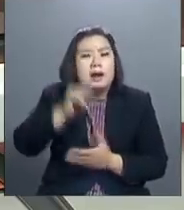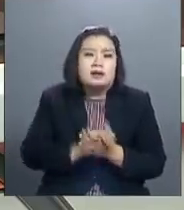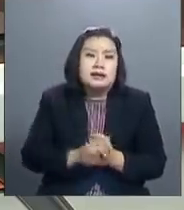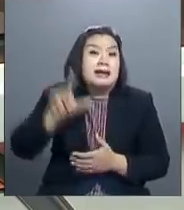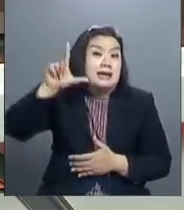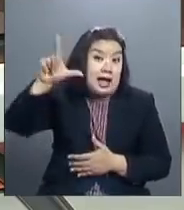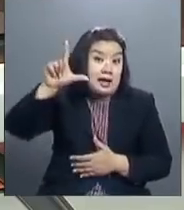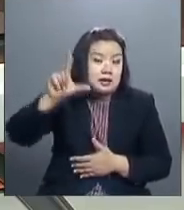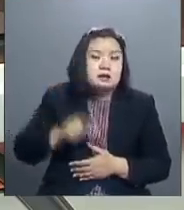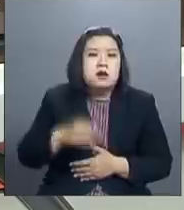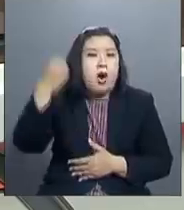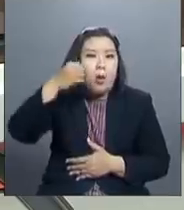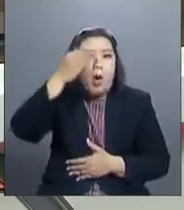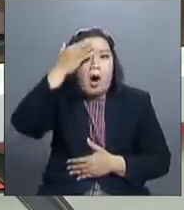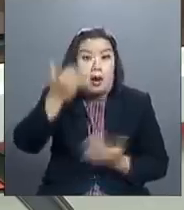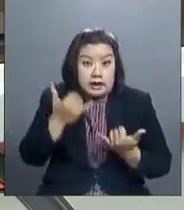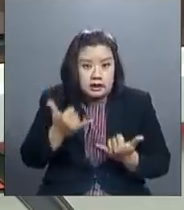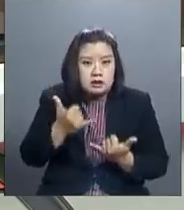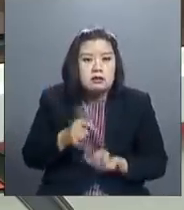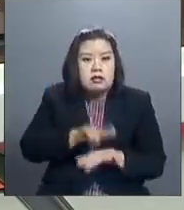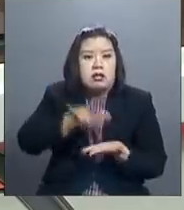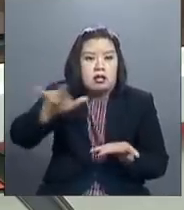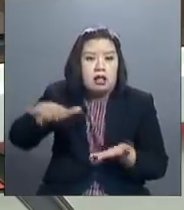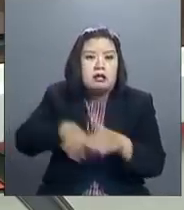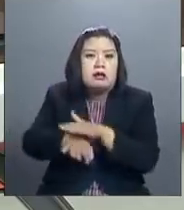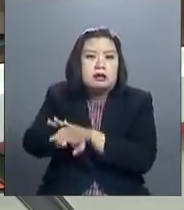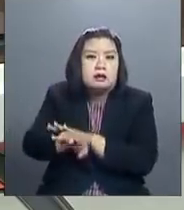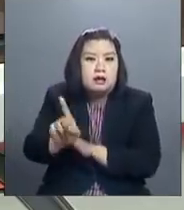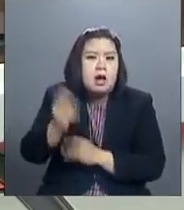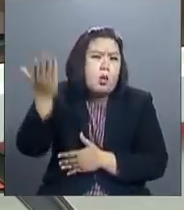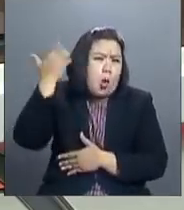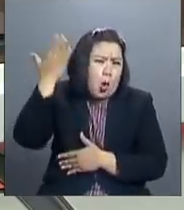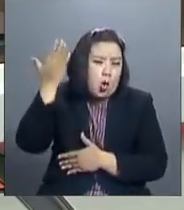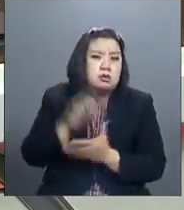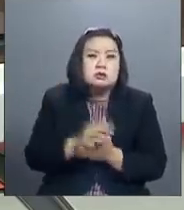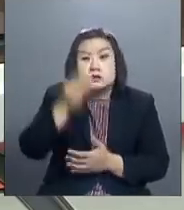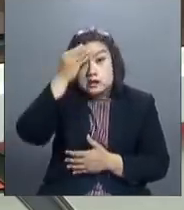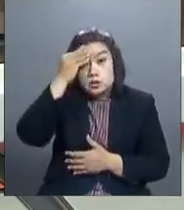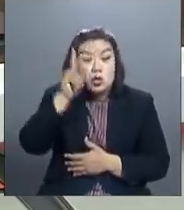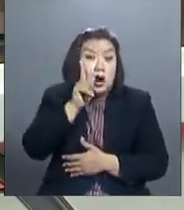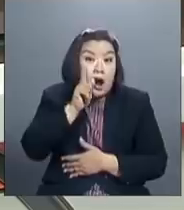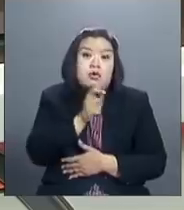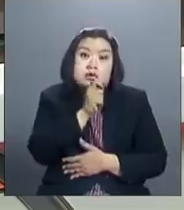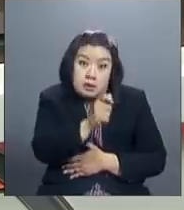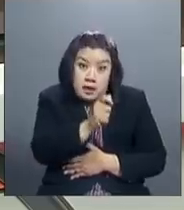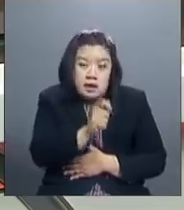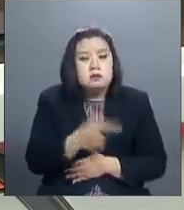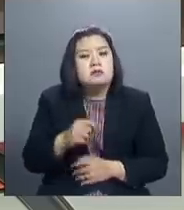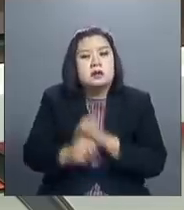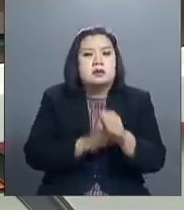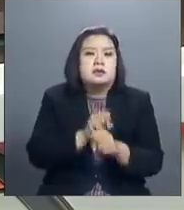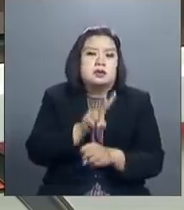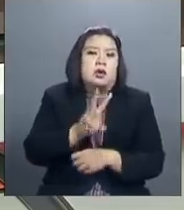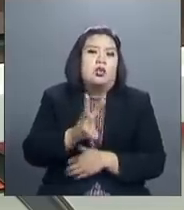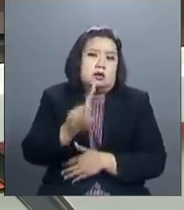ายกรัฐมนตรีที่ยังคงหลบหนีคดีในต่างประเทศเคยให้สัมภาษณ์ไว้กับสื่อญี่ปุ่นเมื่อช่วงต้นเดือนมีนาคม2561นะคะ